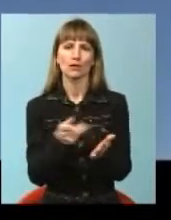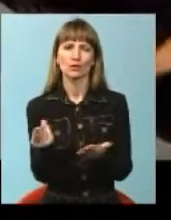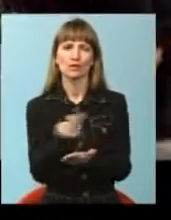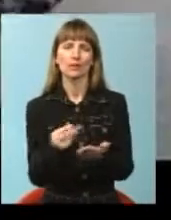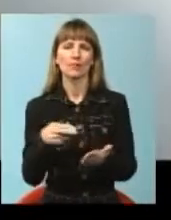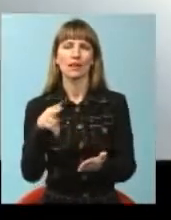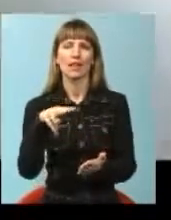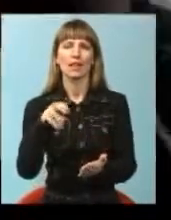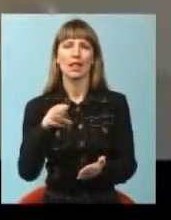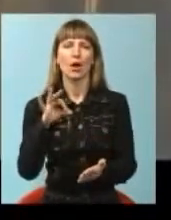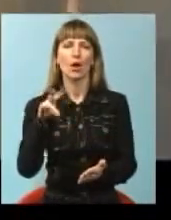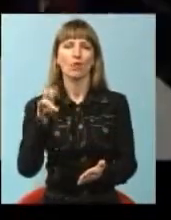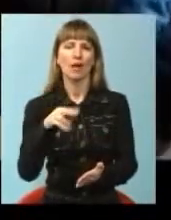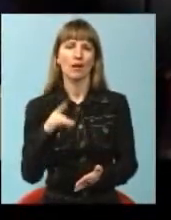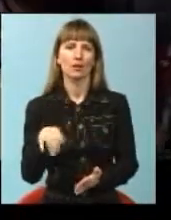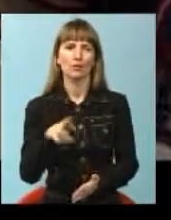Леонардо.